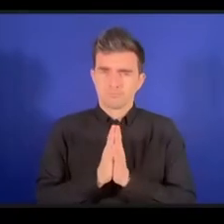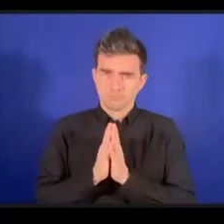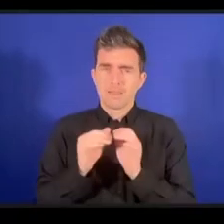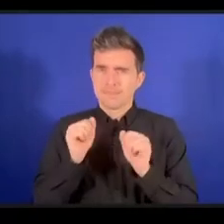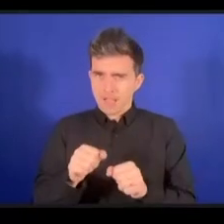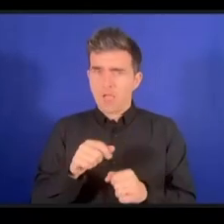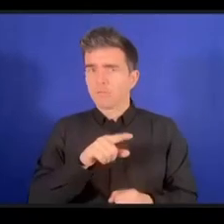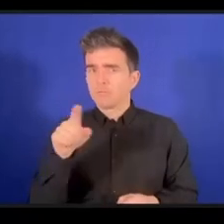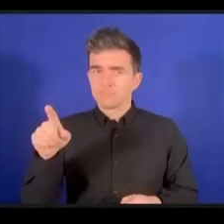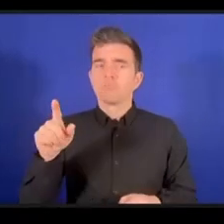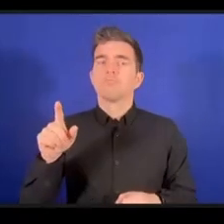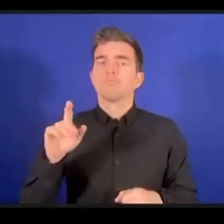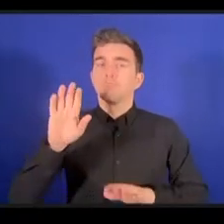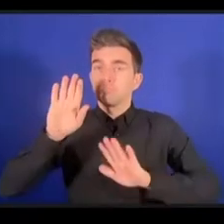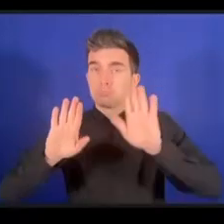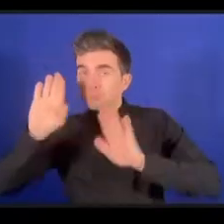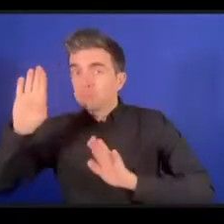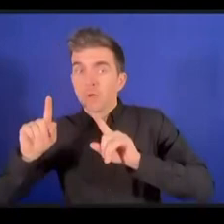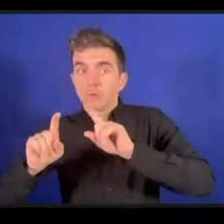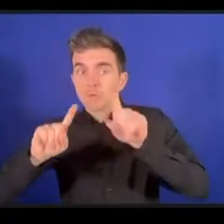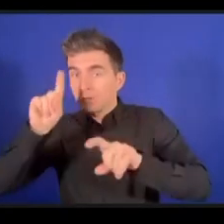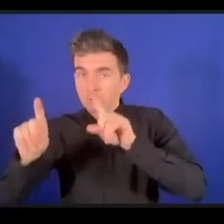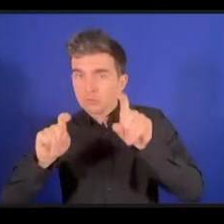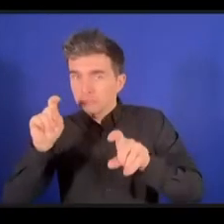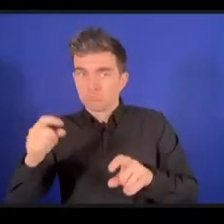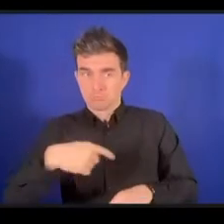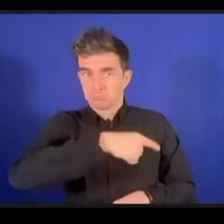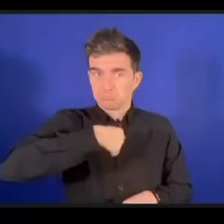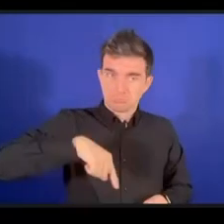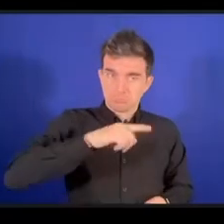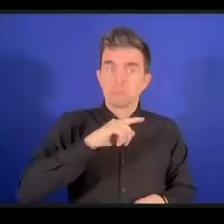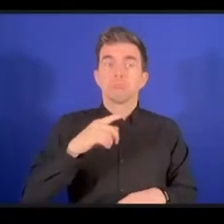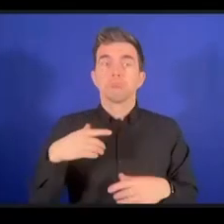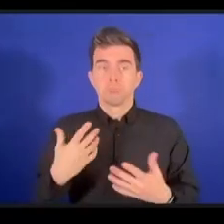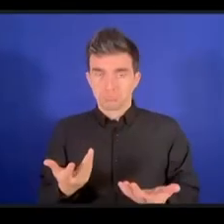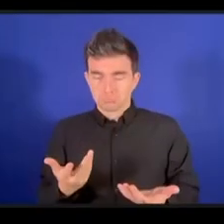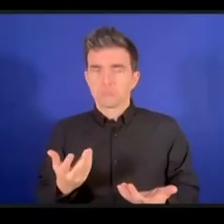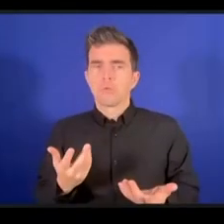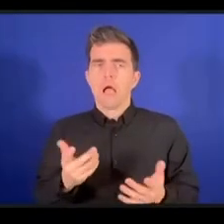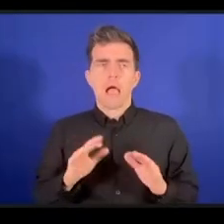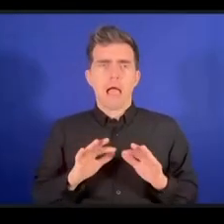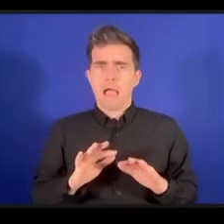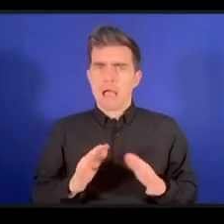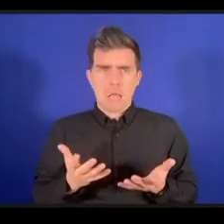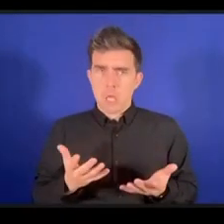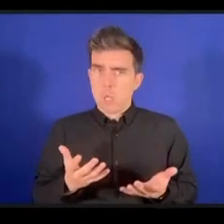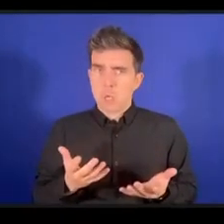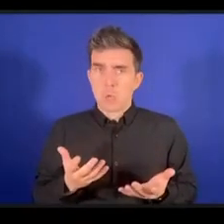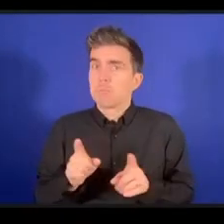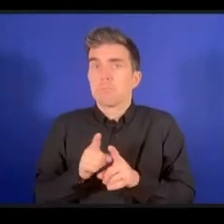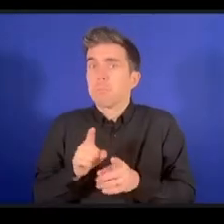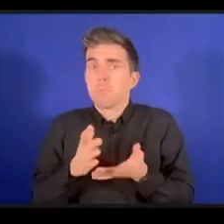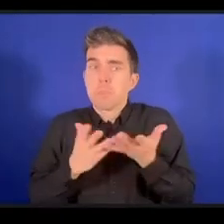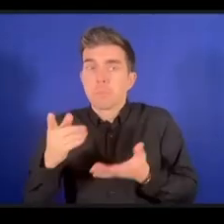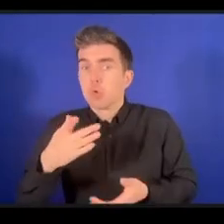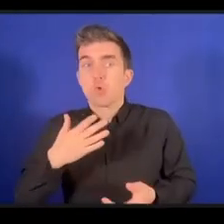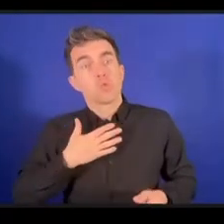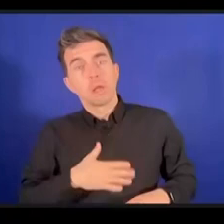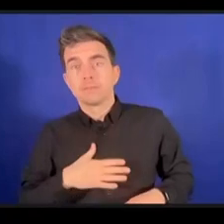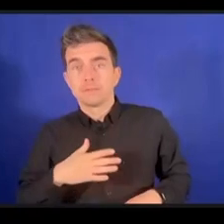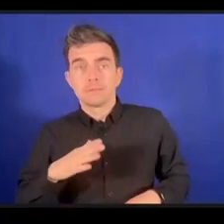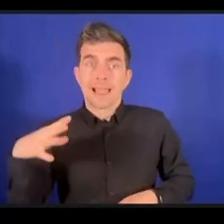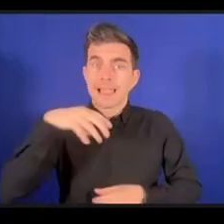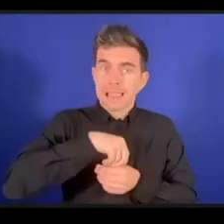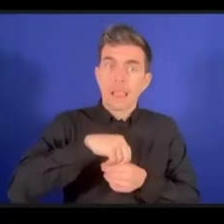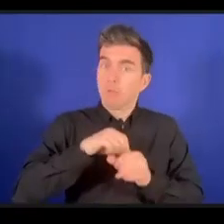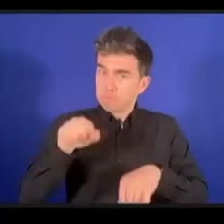了，你们可以把问题提给任何一个 DC， 以及呢刚才做了报告的任何一个 DC， 你要想加入的话，也可